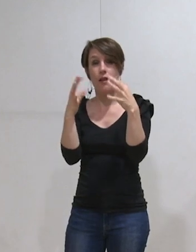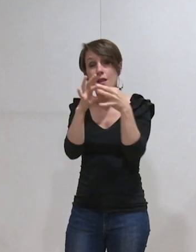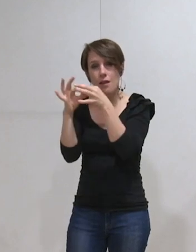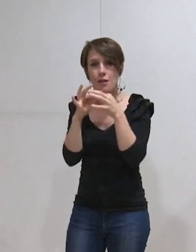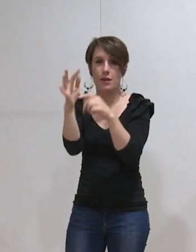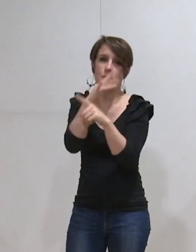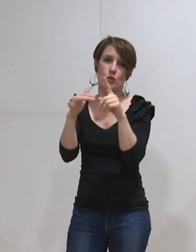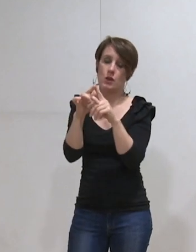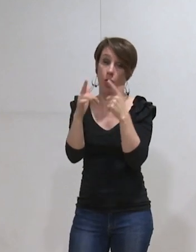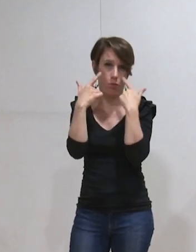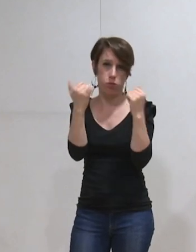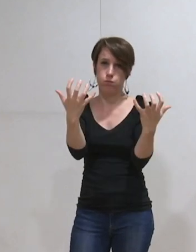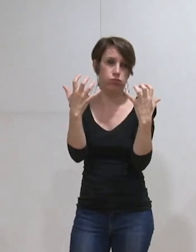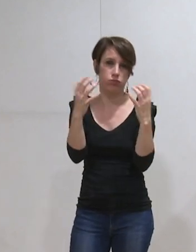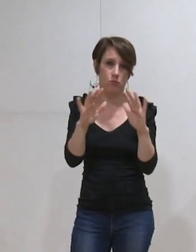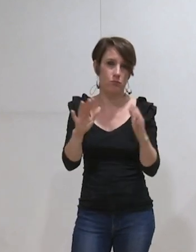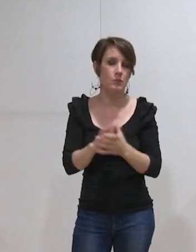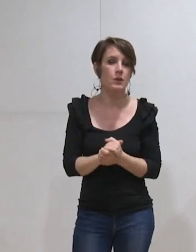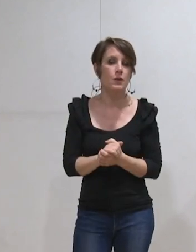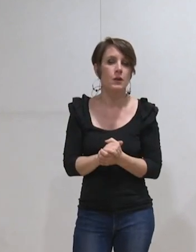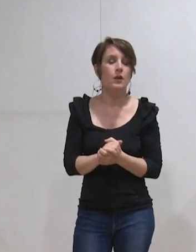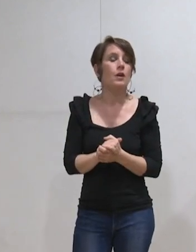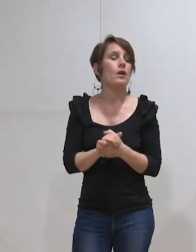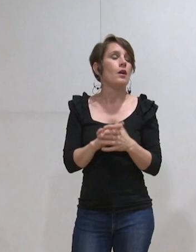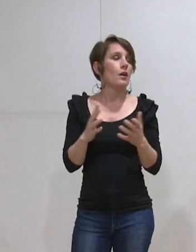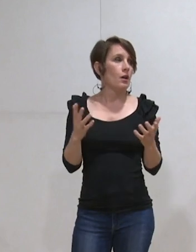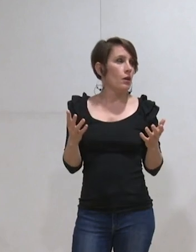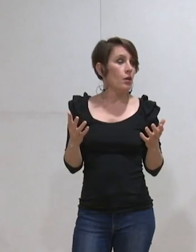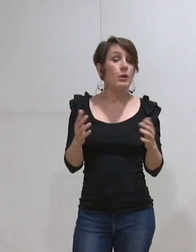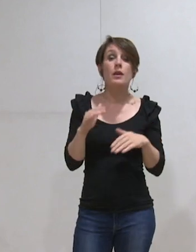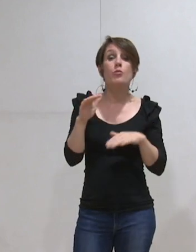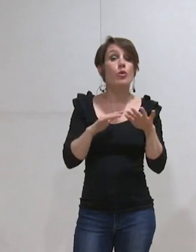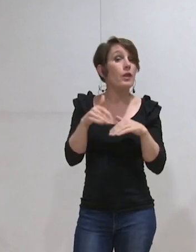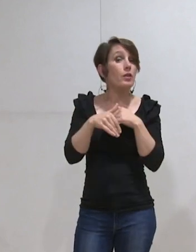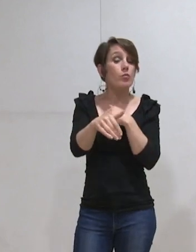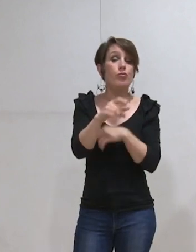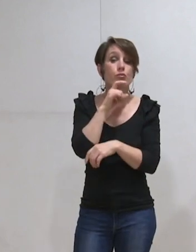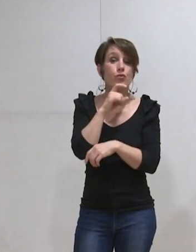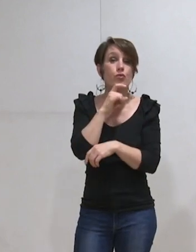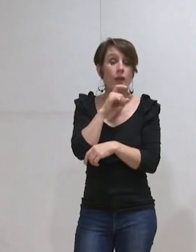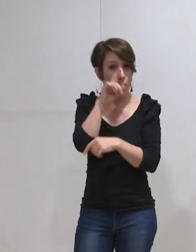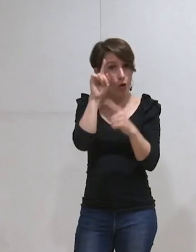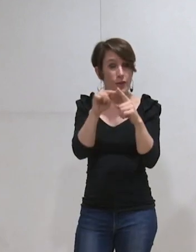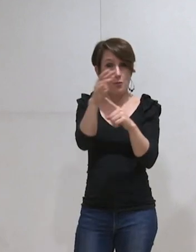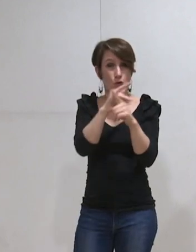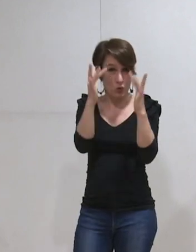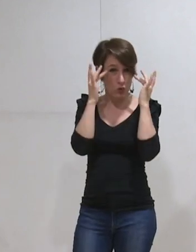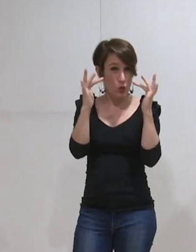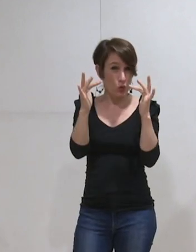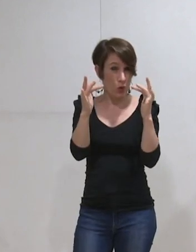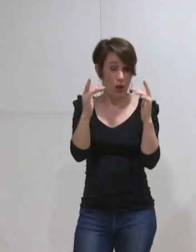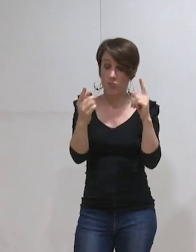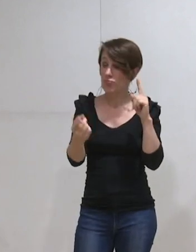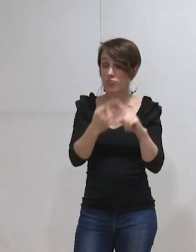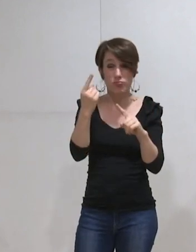parler aussi tout à l'heure peut-être dans le socioculturel du vivre ensemble